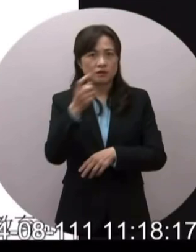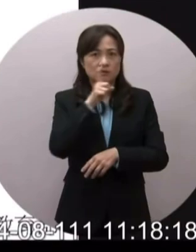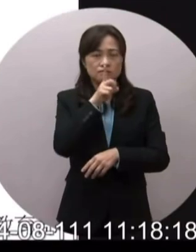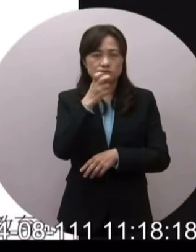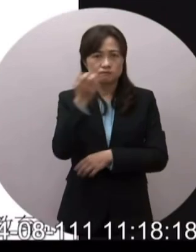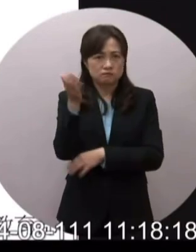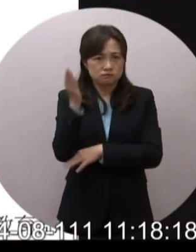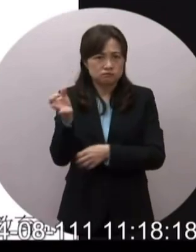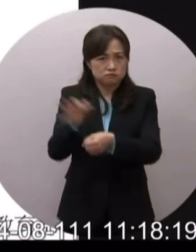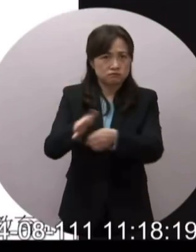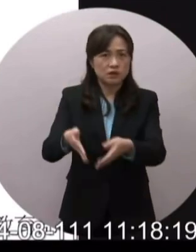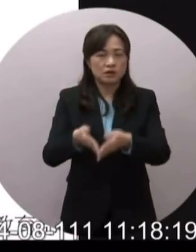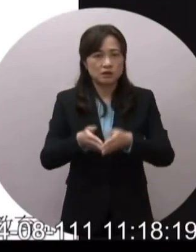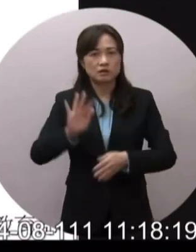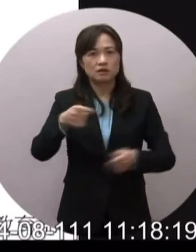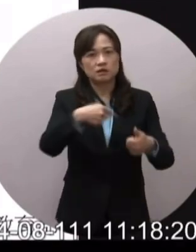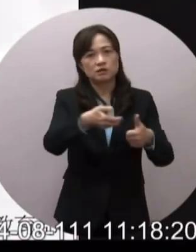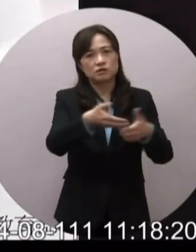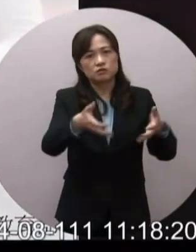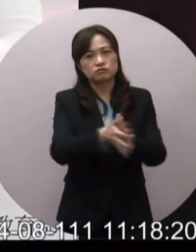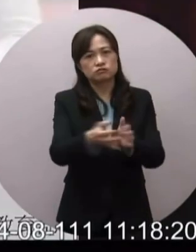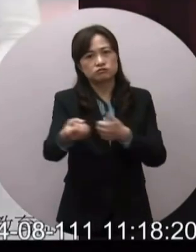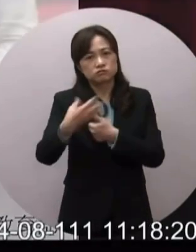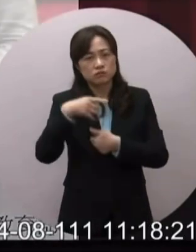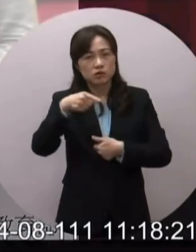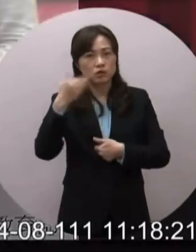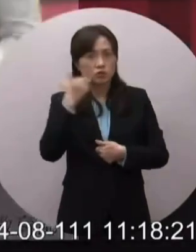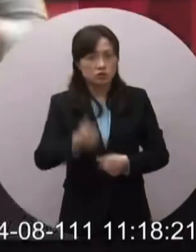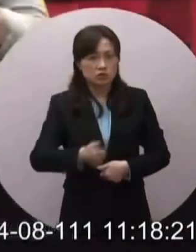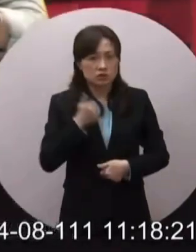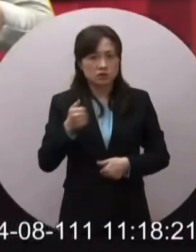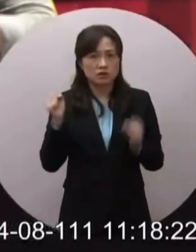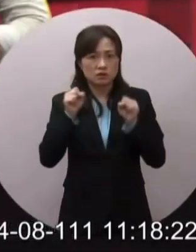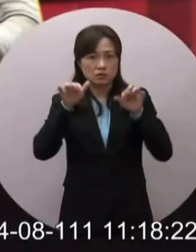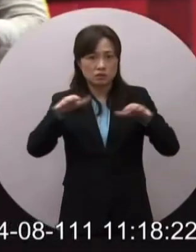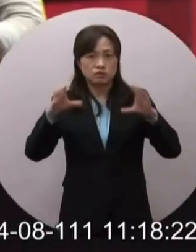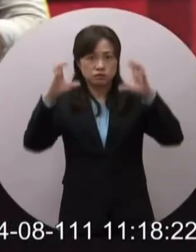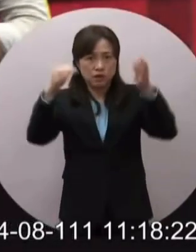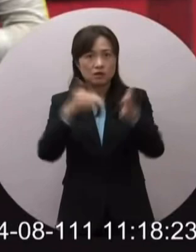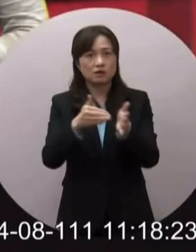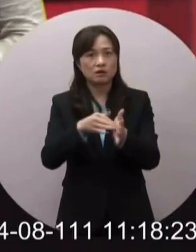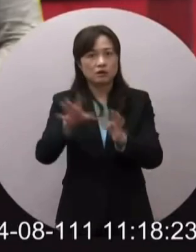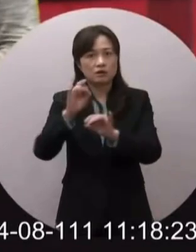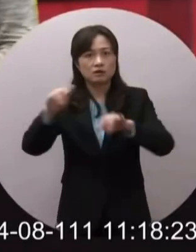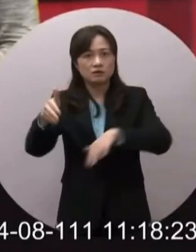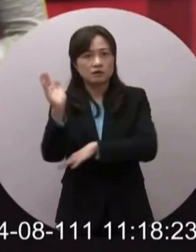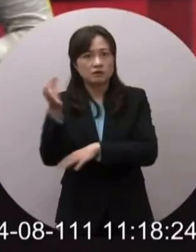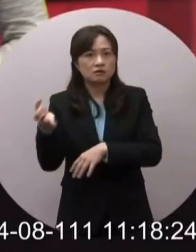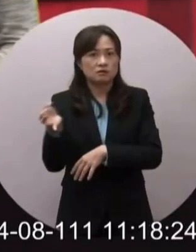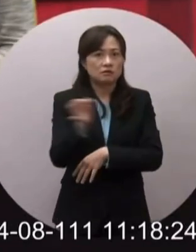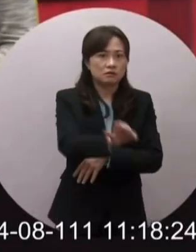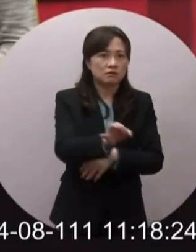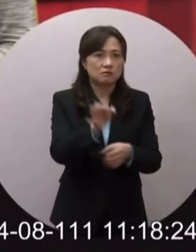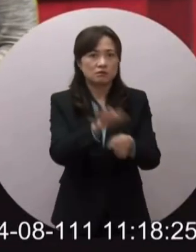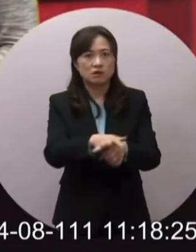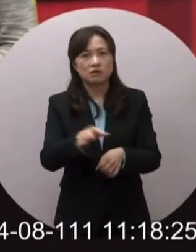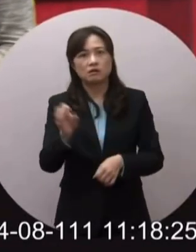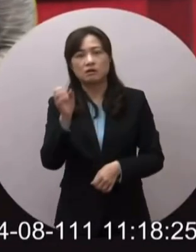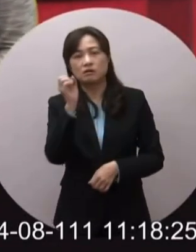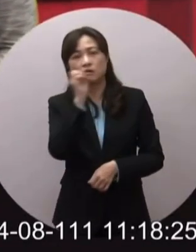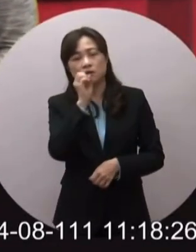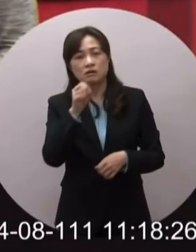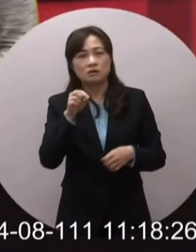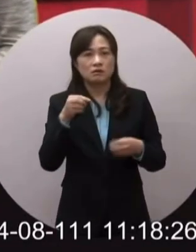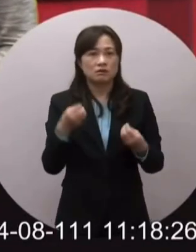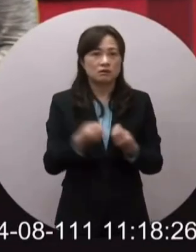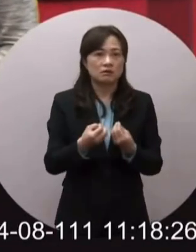部都告诉我们说，就算装了冷气，地方也没有钱啊，所以一直都是比较是抗拒哦。所以在这边还是要公开感谢您的